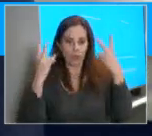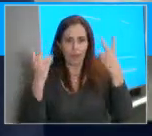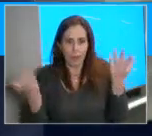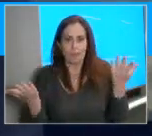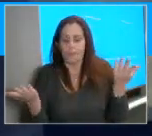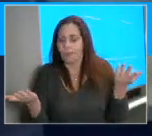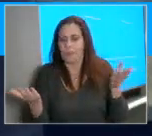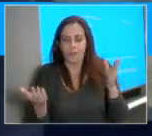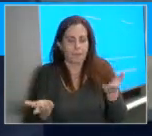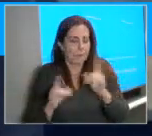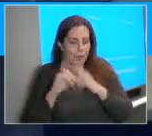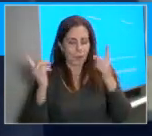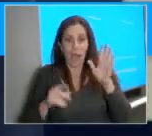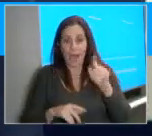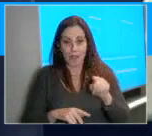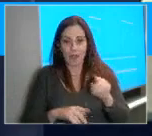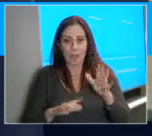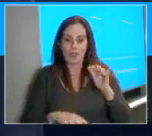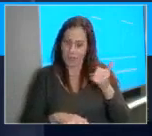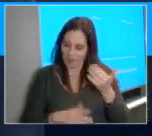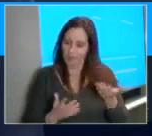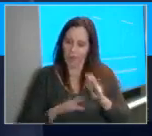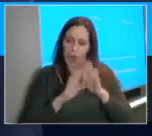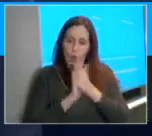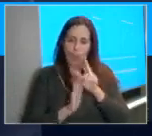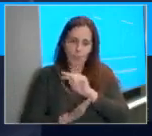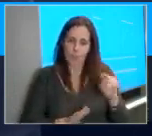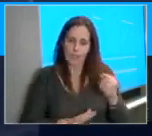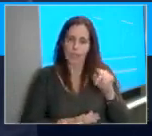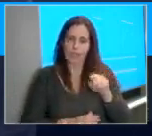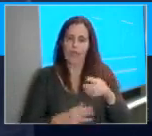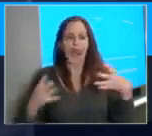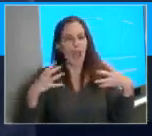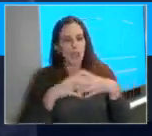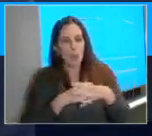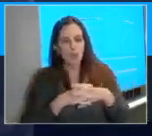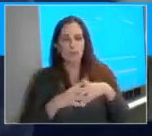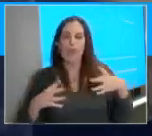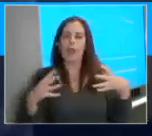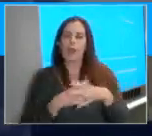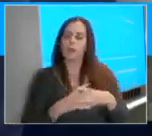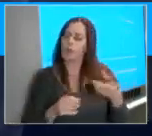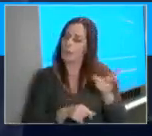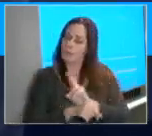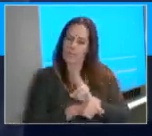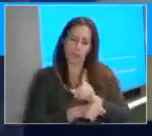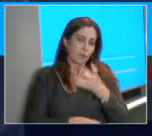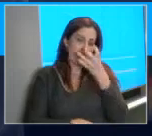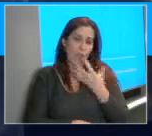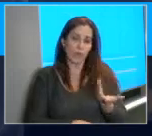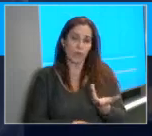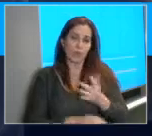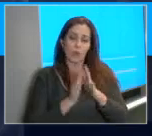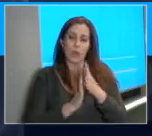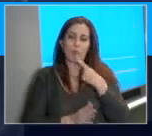כל כך בכירים, שזה אבסורד. אבל מה שכן, בכלל, כל הנושא הזה שאנחנו מדברים פה על אחדות, זה אחדות מזויפת וזה עצוב, שכל